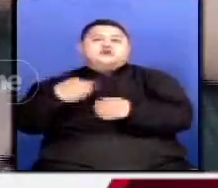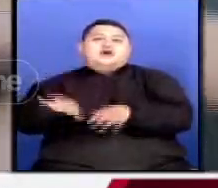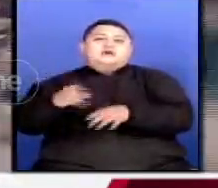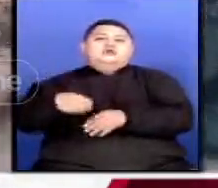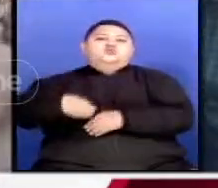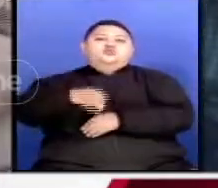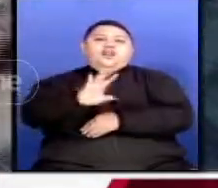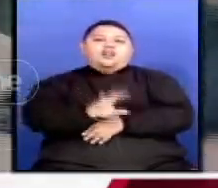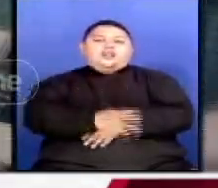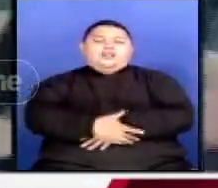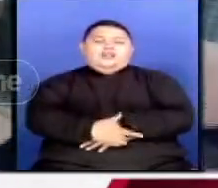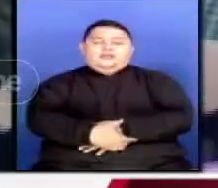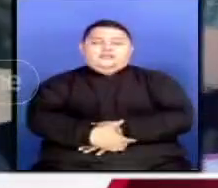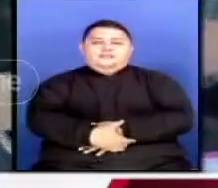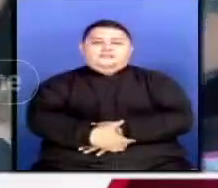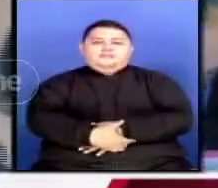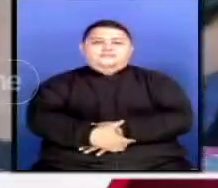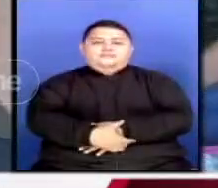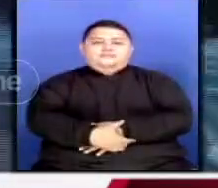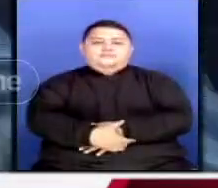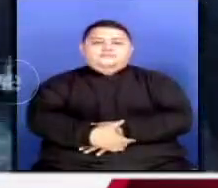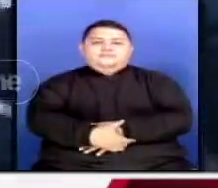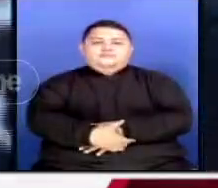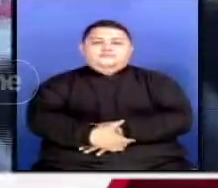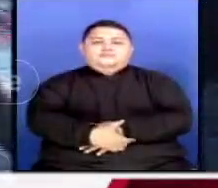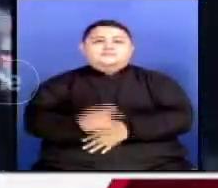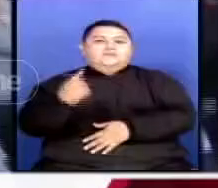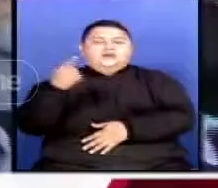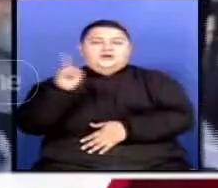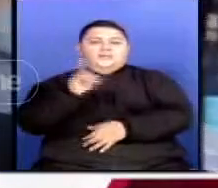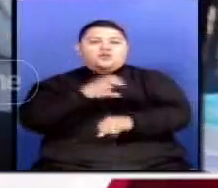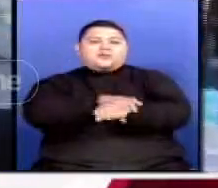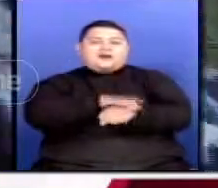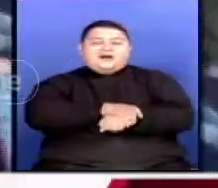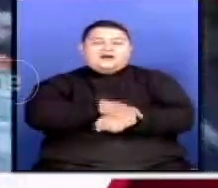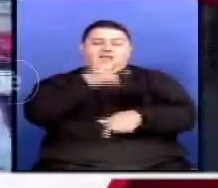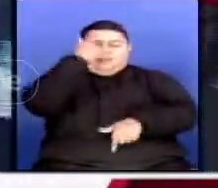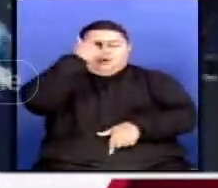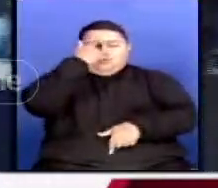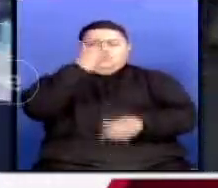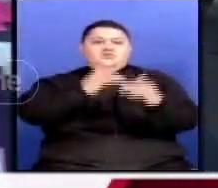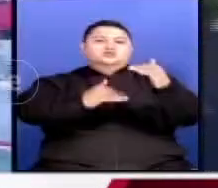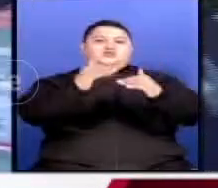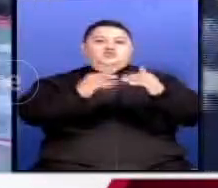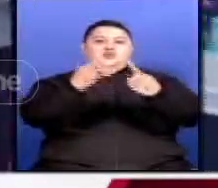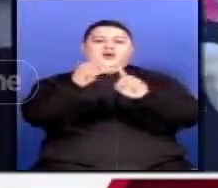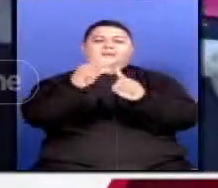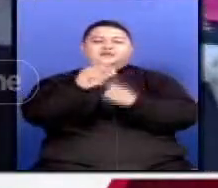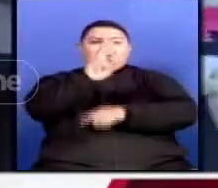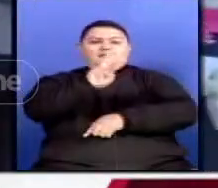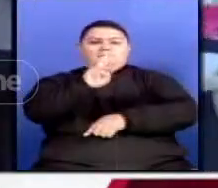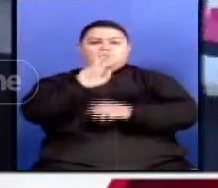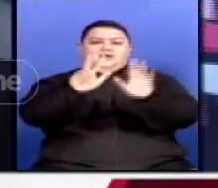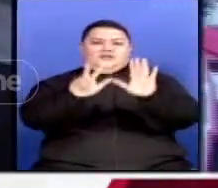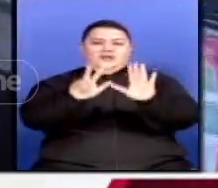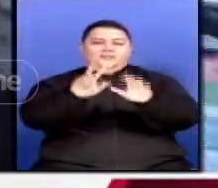kepada seseorang. Dan kita akan menjerat terhadap pelaku sesuai dengan pasal 338